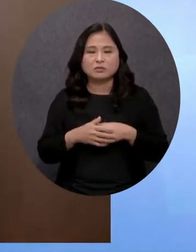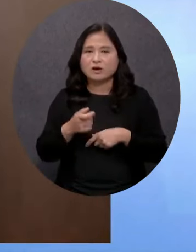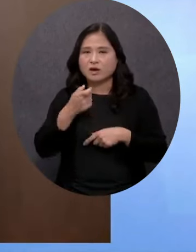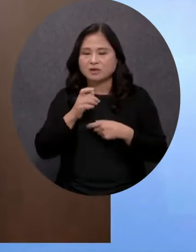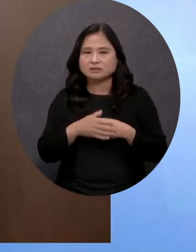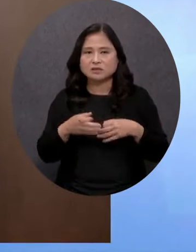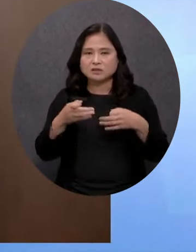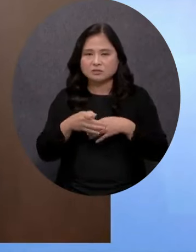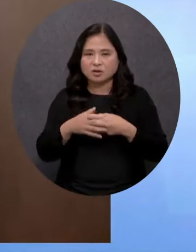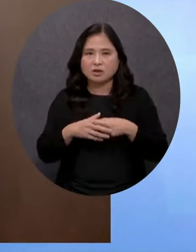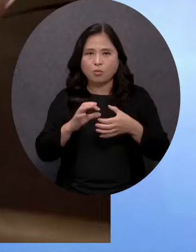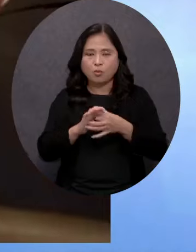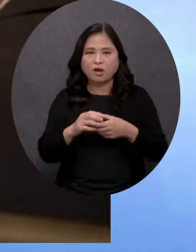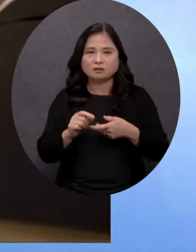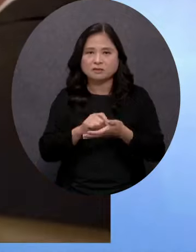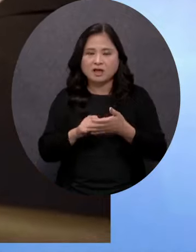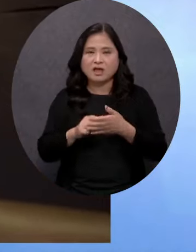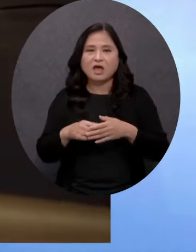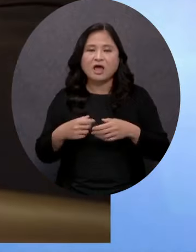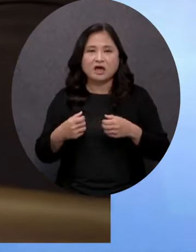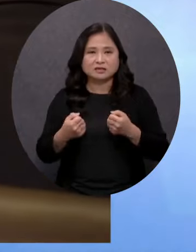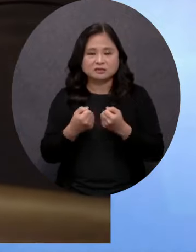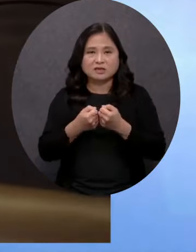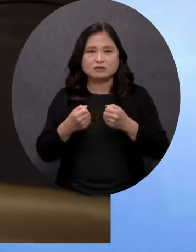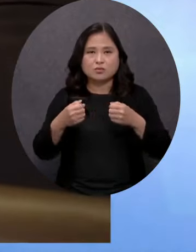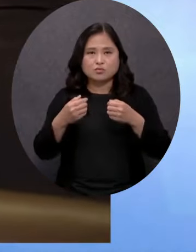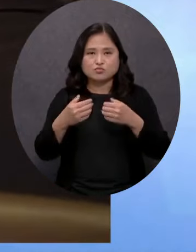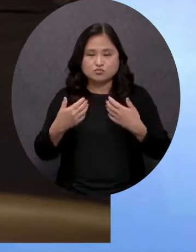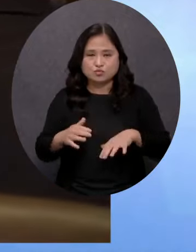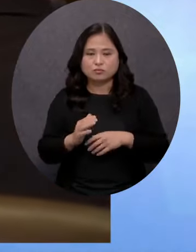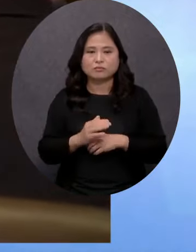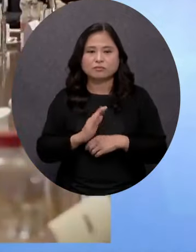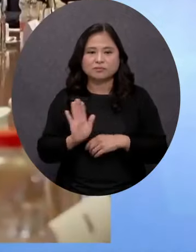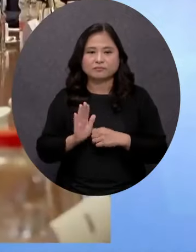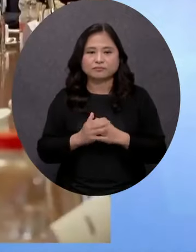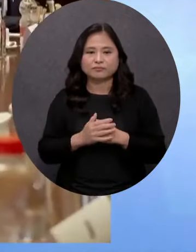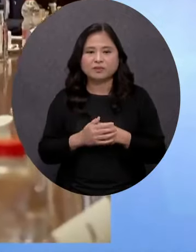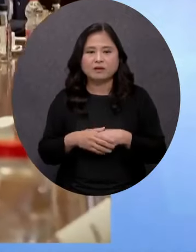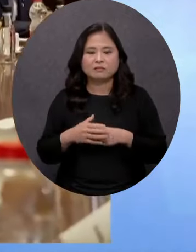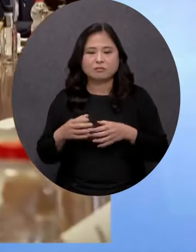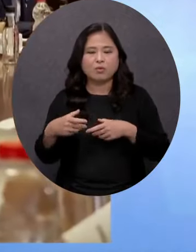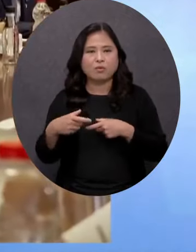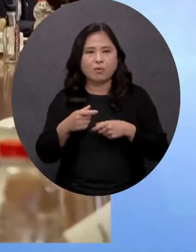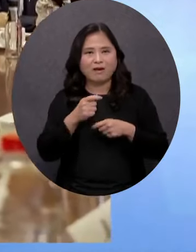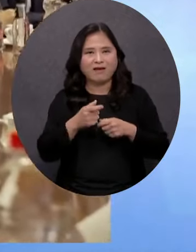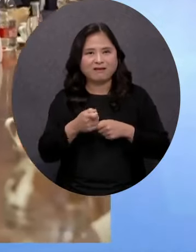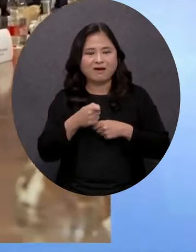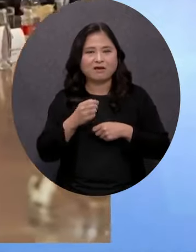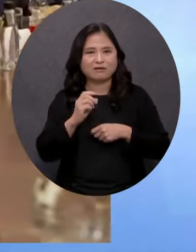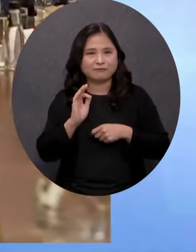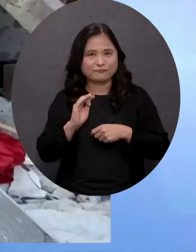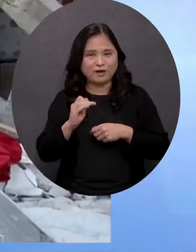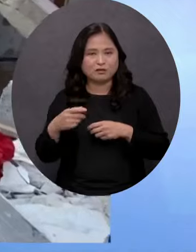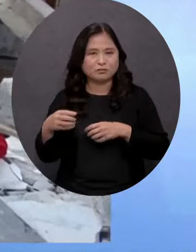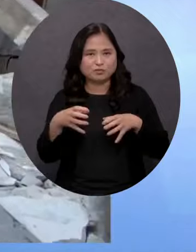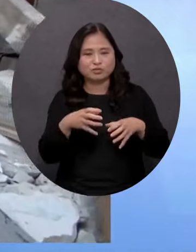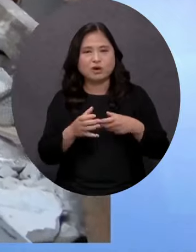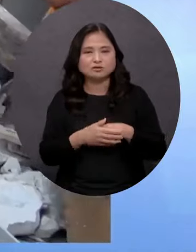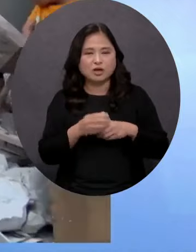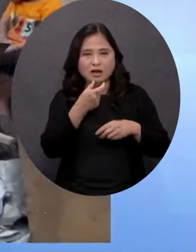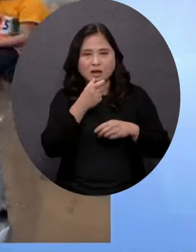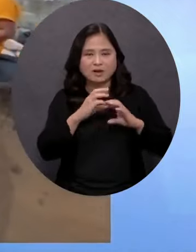及结束战事。他早前亦都重申，进攻拉法达至歼灭哈马斯的目的是势在必行。另外，